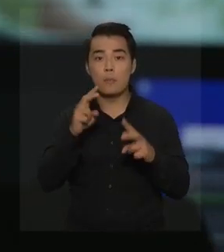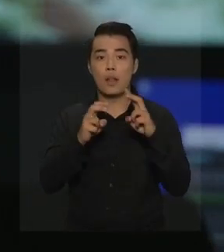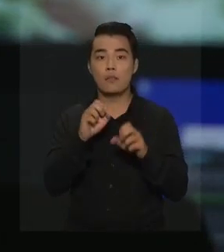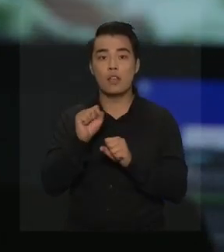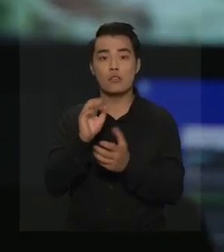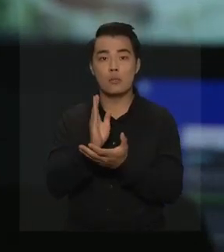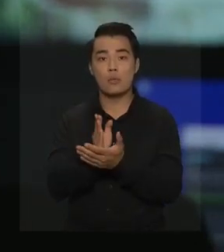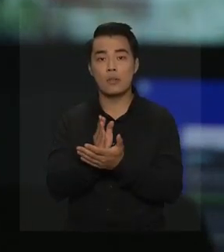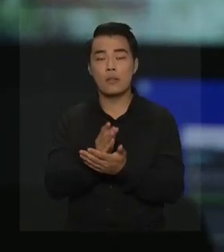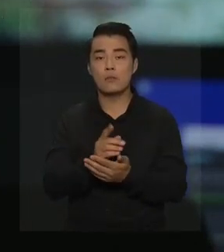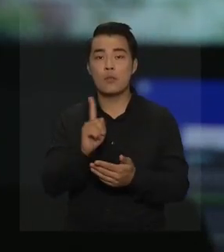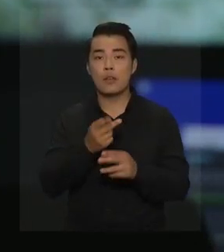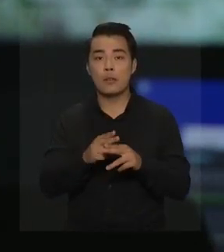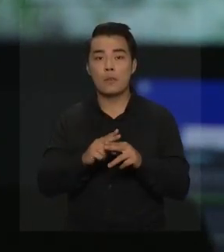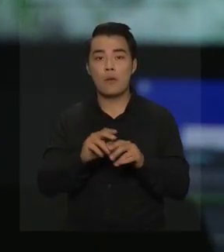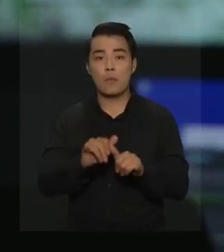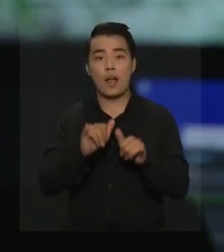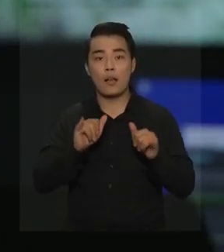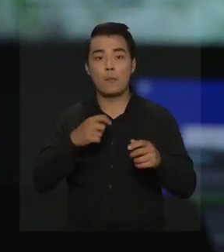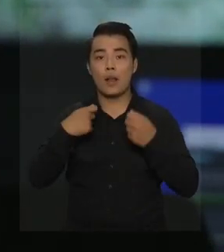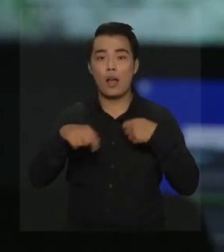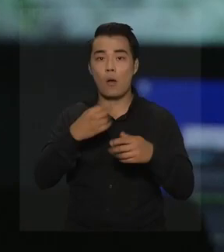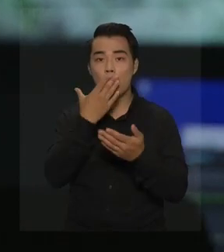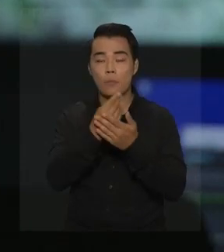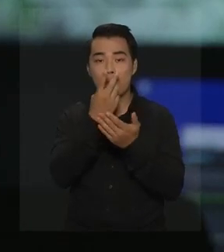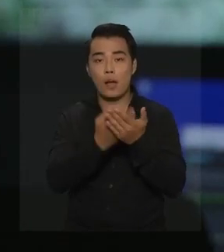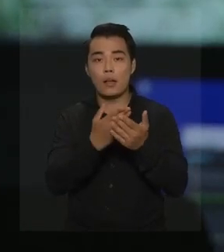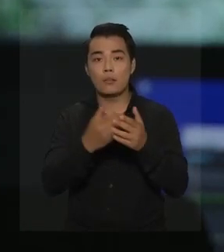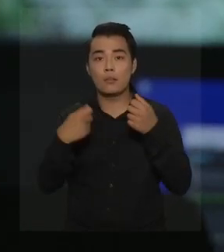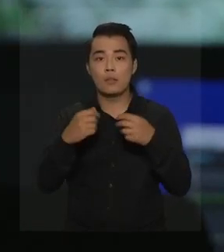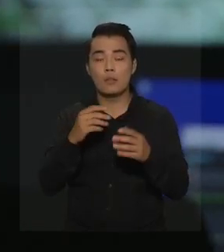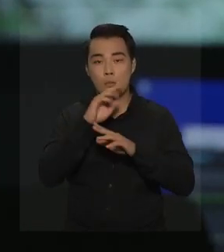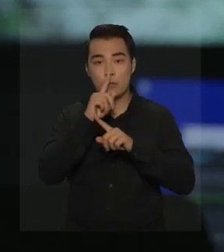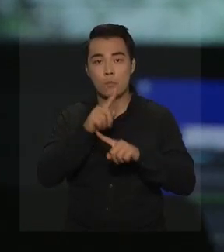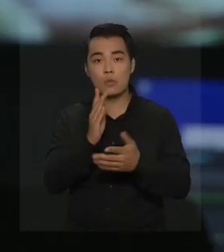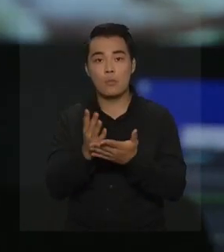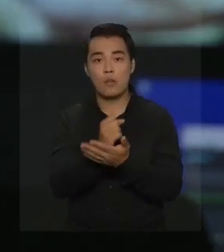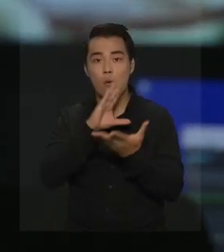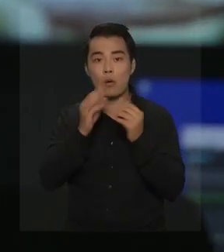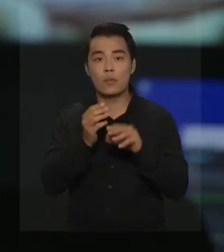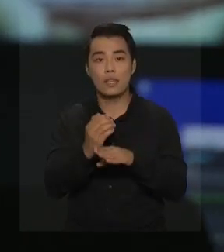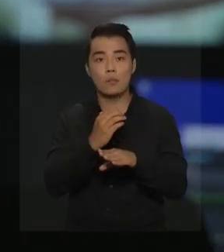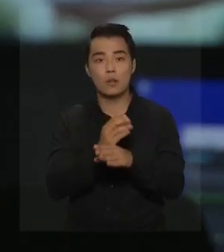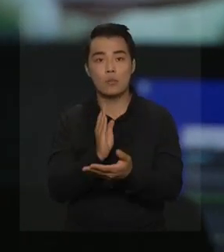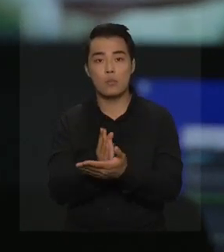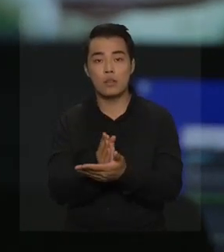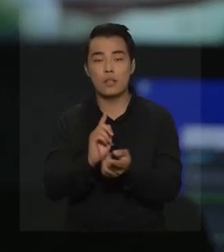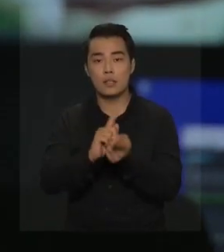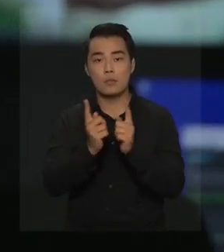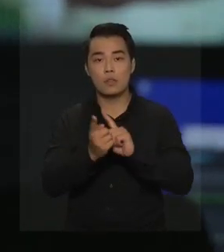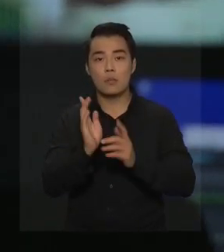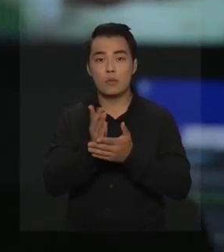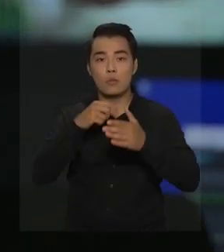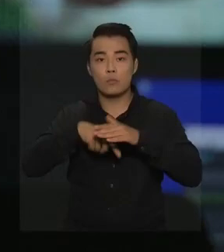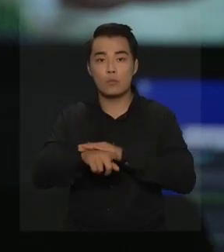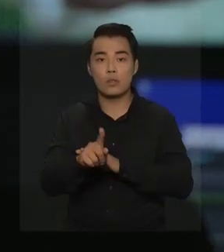производителей. Якобы их продукция на фоне нынешних ставок не способна конкурировать с импортной. Изменения могут